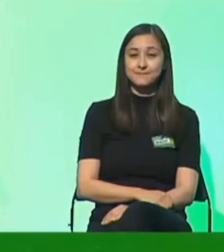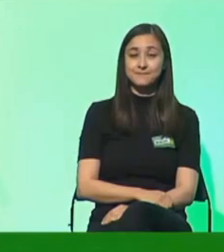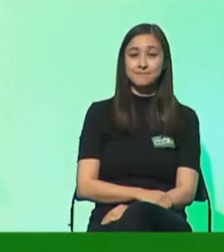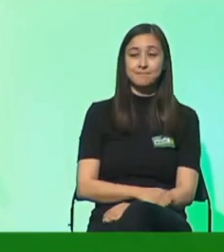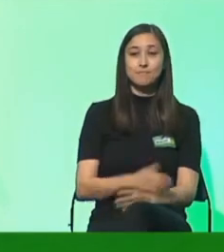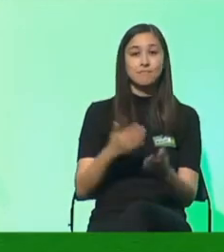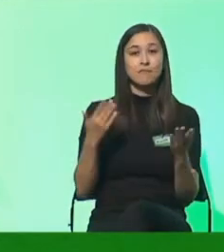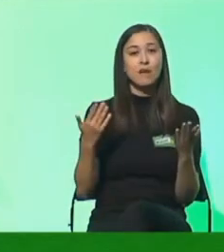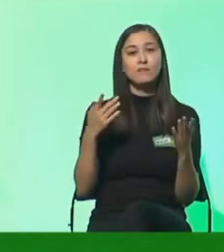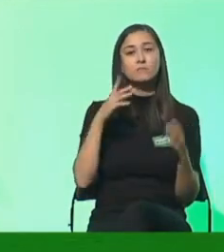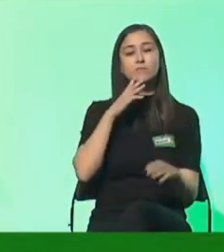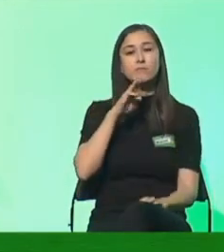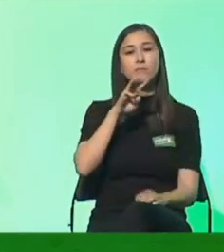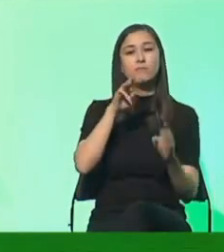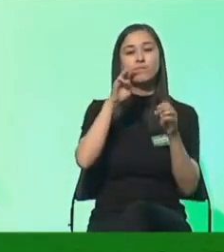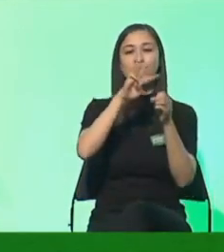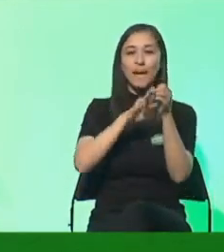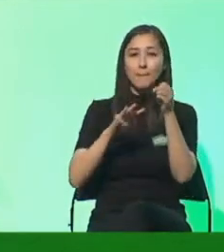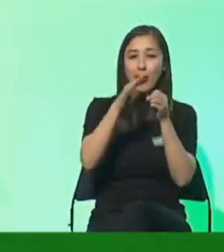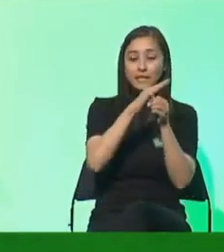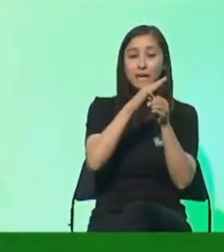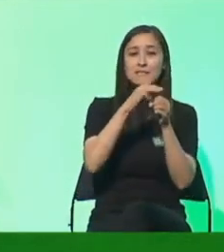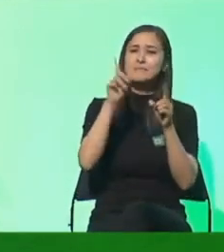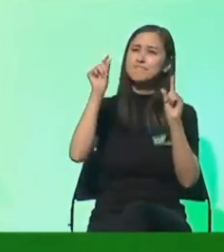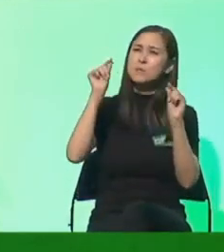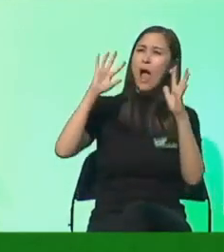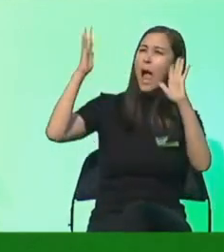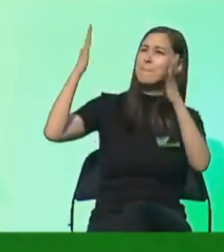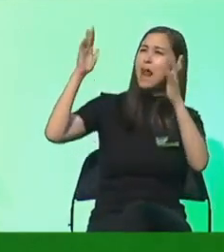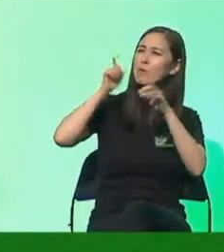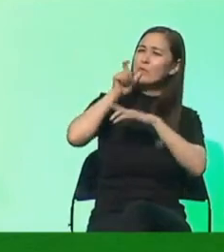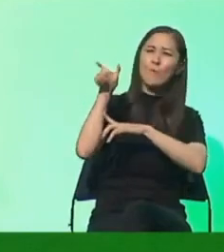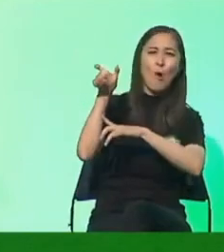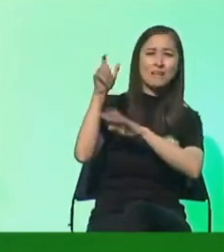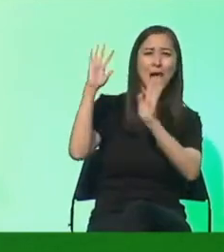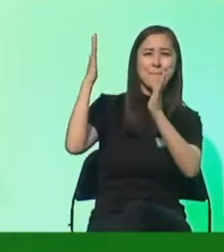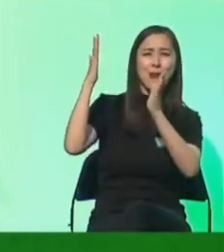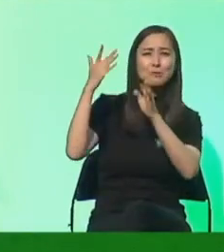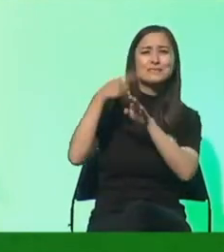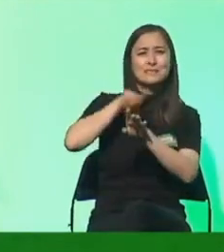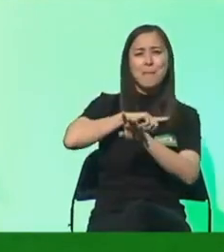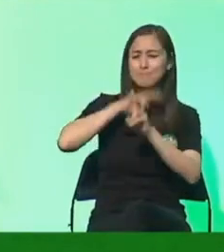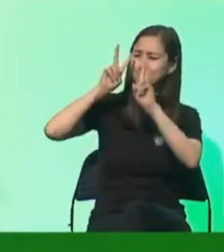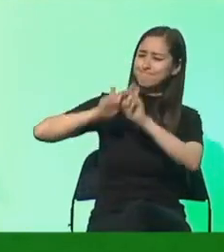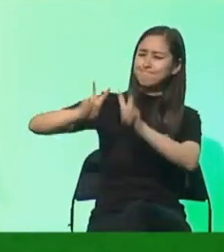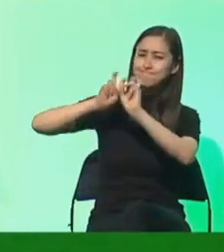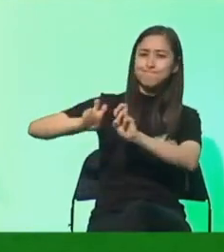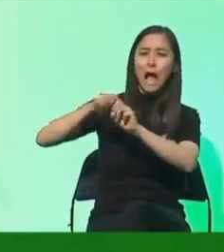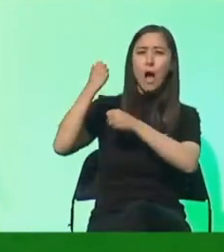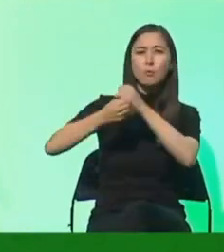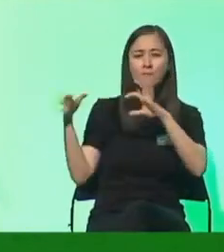Wenn man bei Wikipedia nach Applaus sucht, das ist ein Begriff, mit dem ich mich viel in den letzten Wochen beschäftigt habe, wird man weitergeleitet